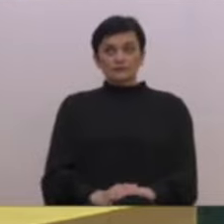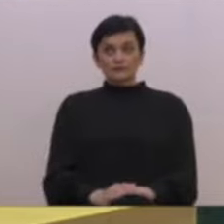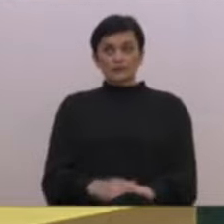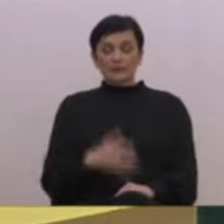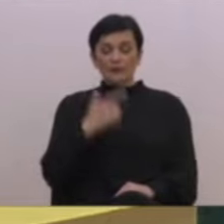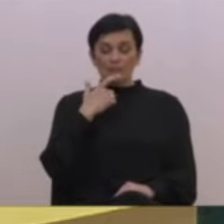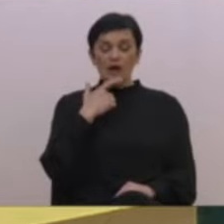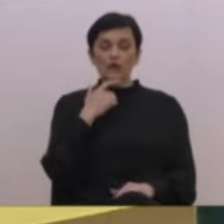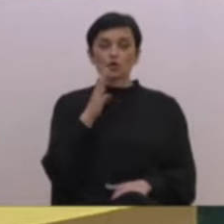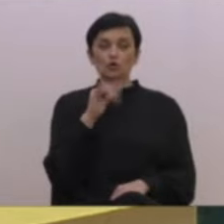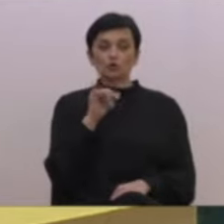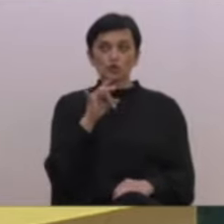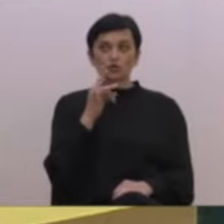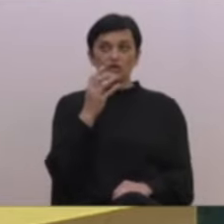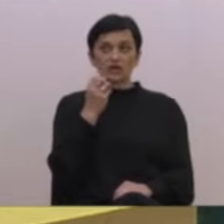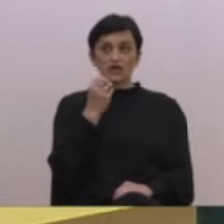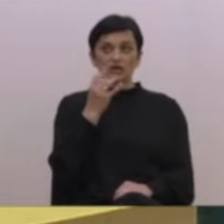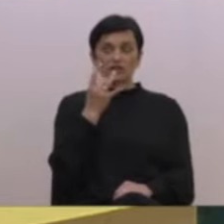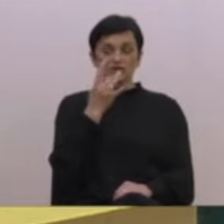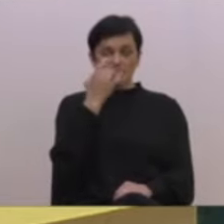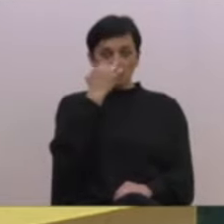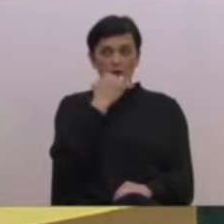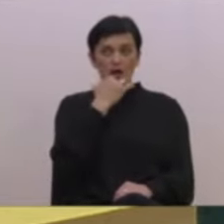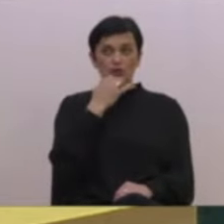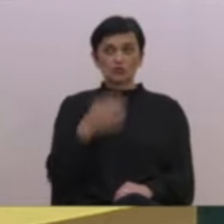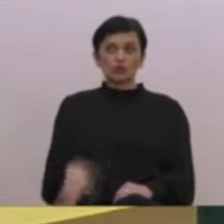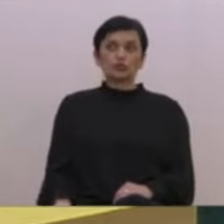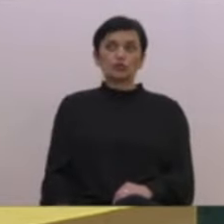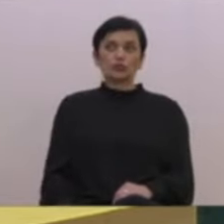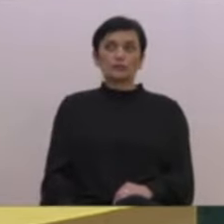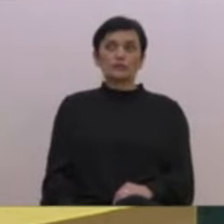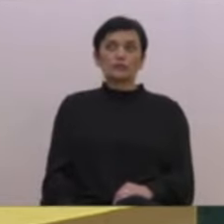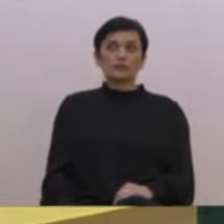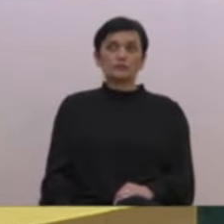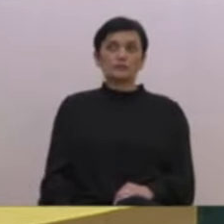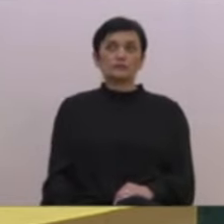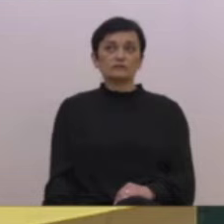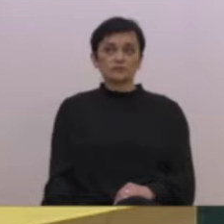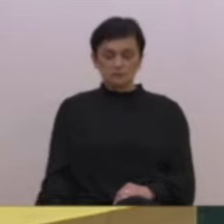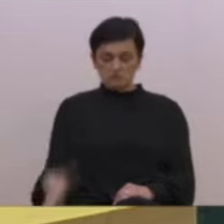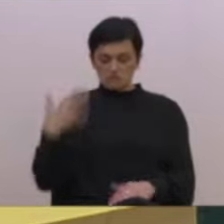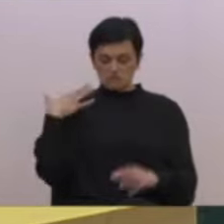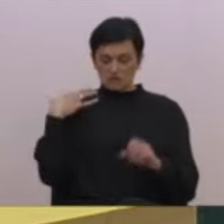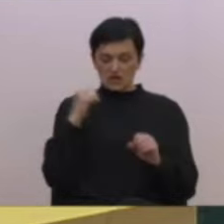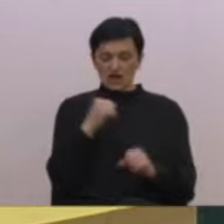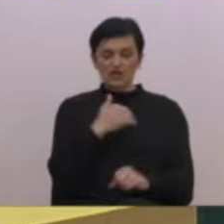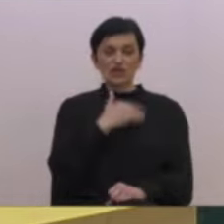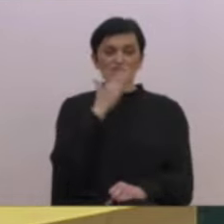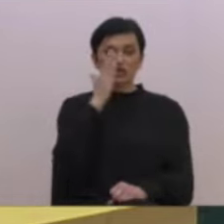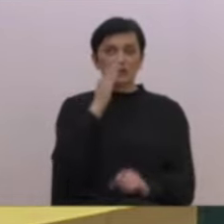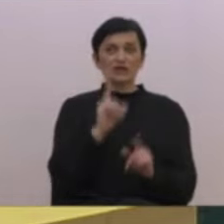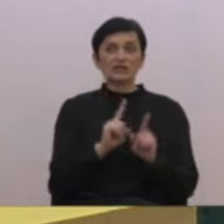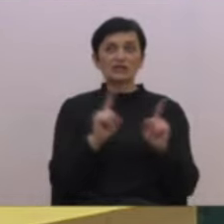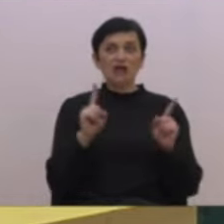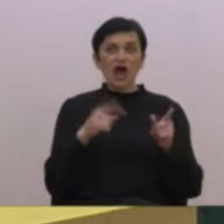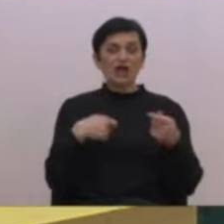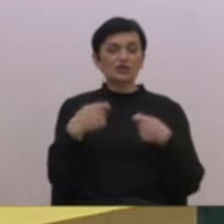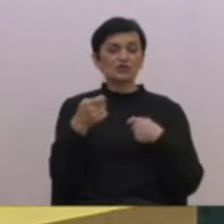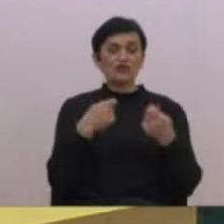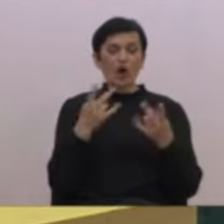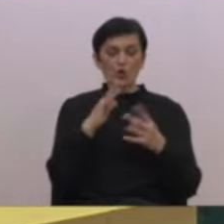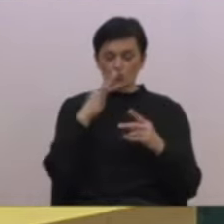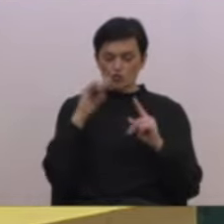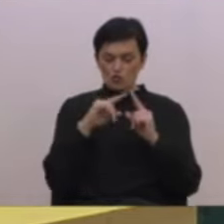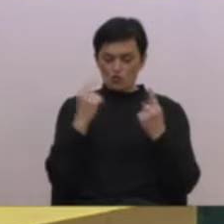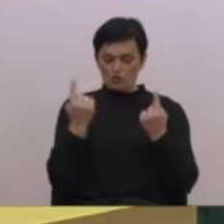Bata sudas, madloba, kidevet, hel, am cam scuit cert fars, imediat adau ce debar, alt ca să cupul lui Vaciu Bada, un rol să mă istrez, dau